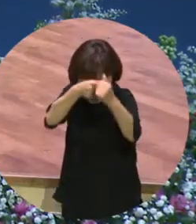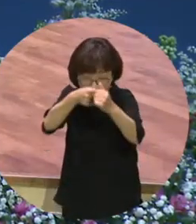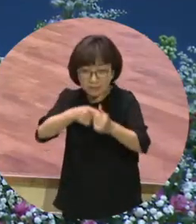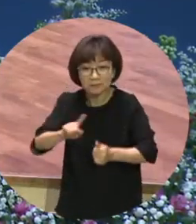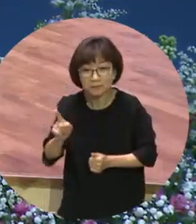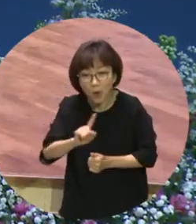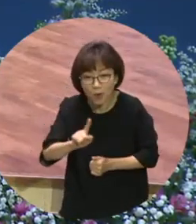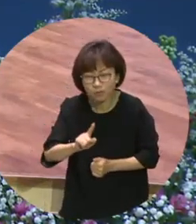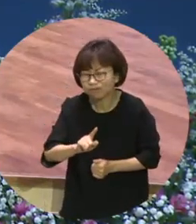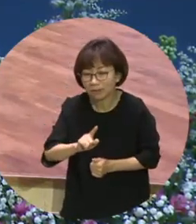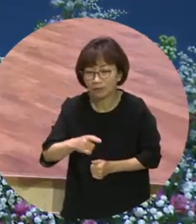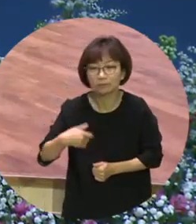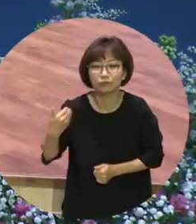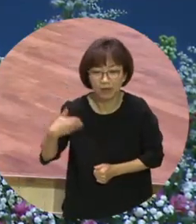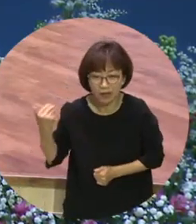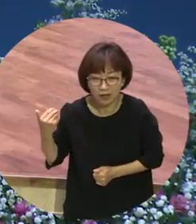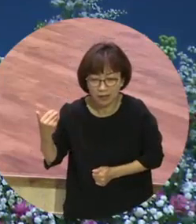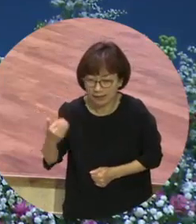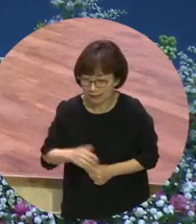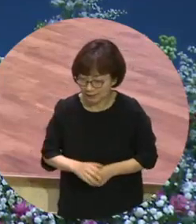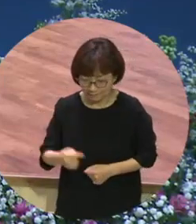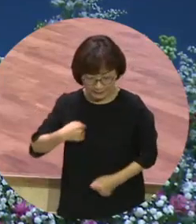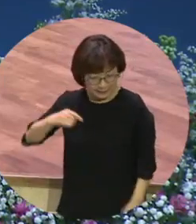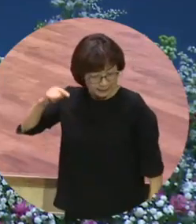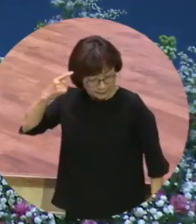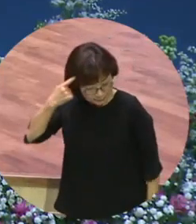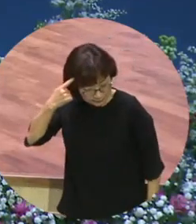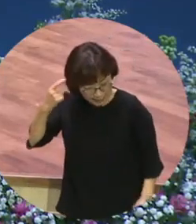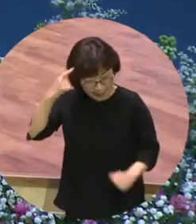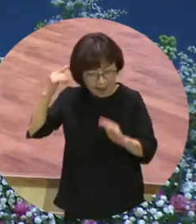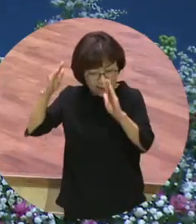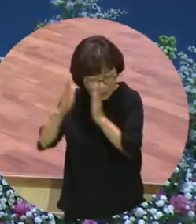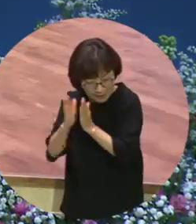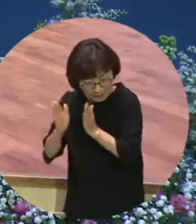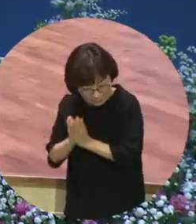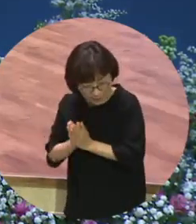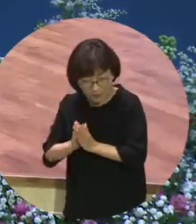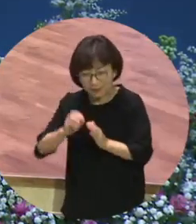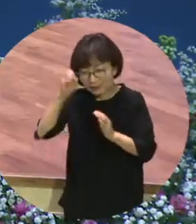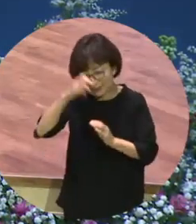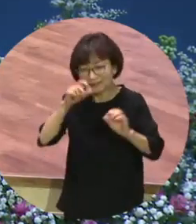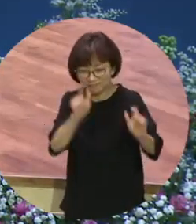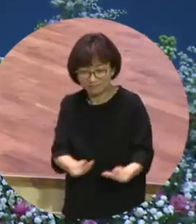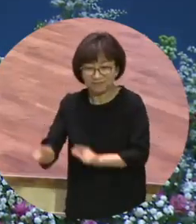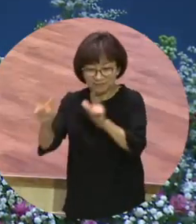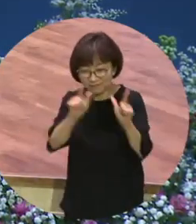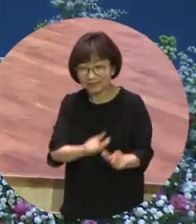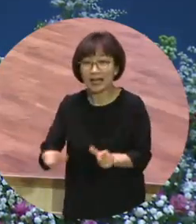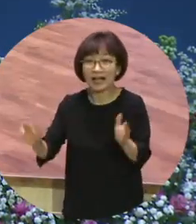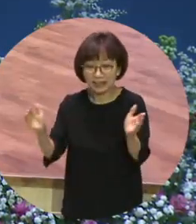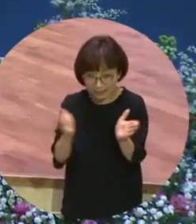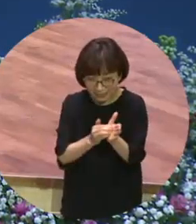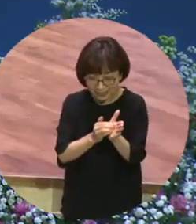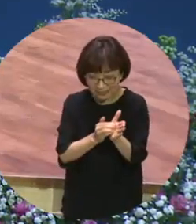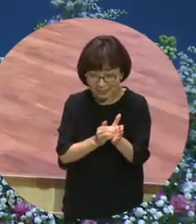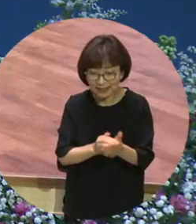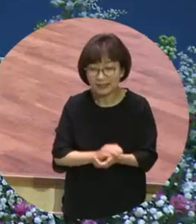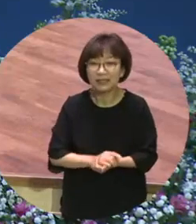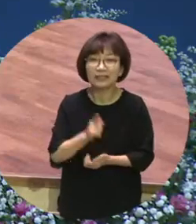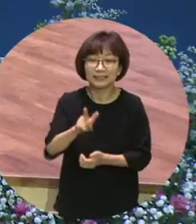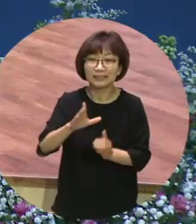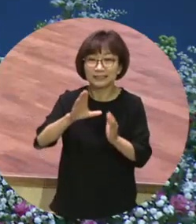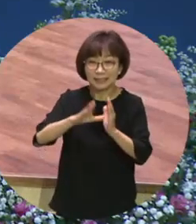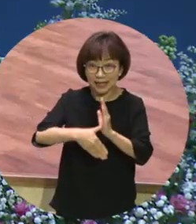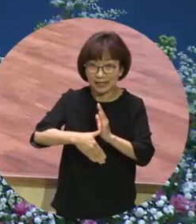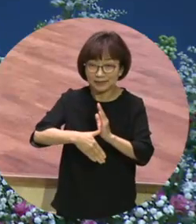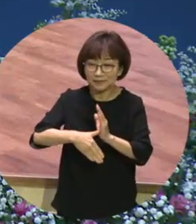우선순위인가를 깨닫지 못하고 자신들의 기준에 따라서 그렇게 삶을 그렇게 살았던 것에 대해서